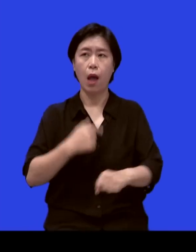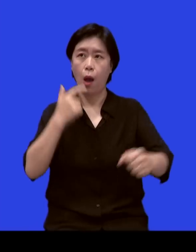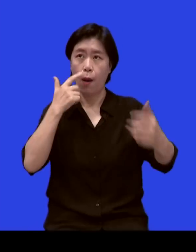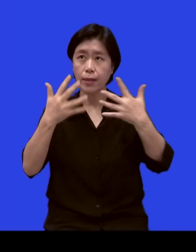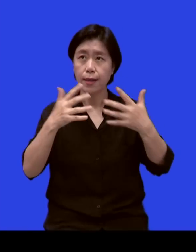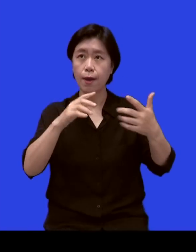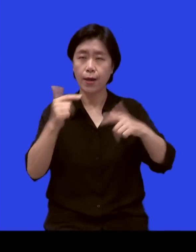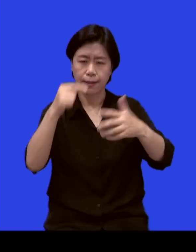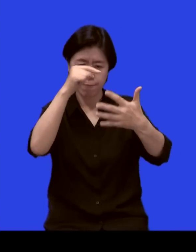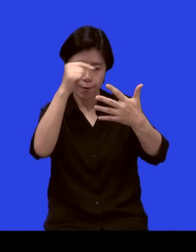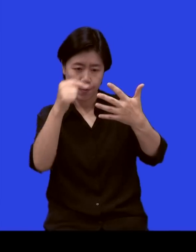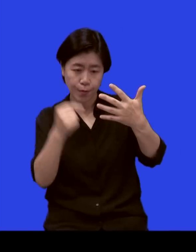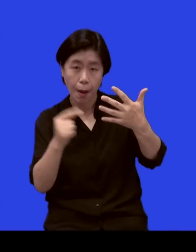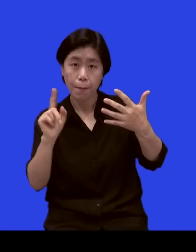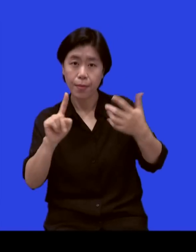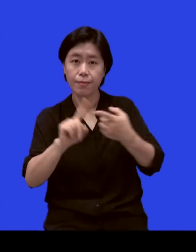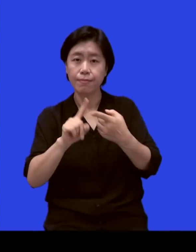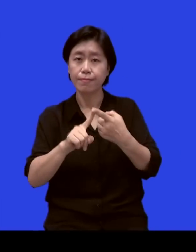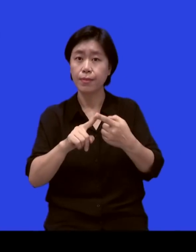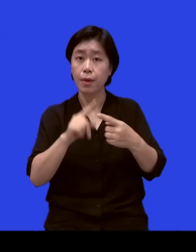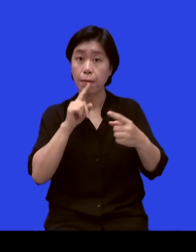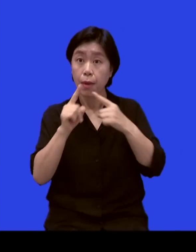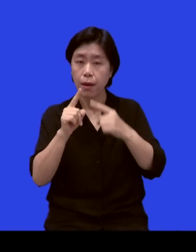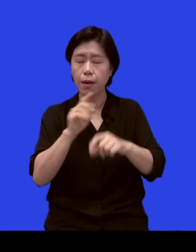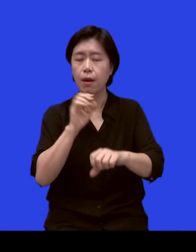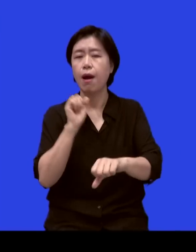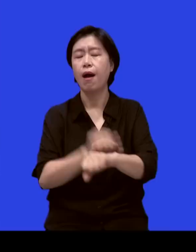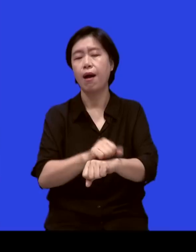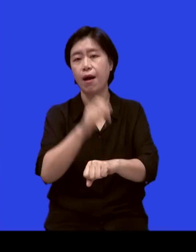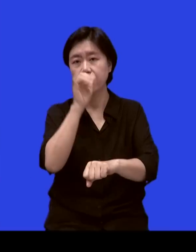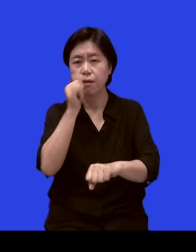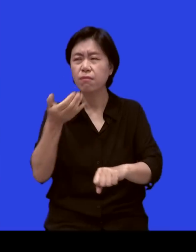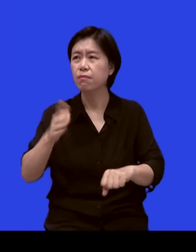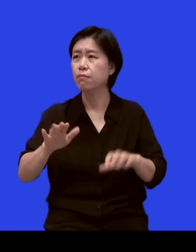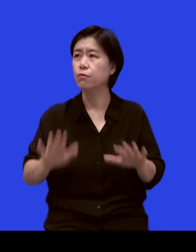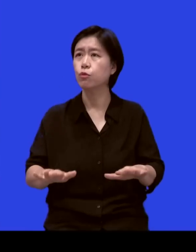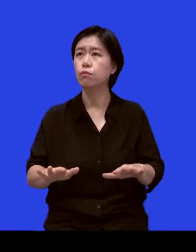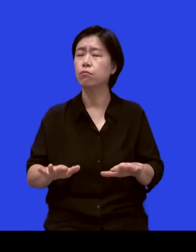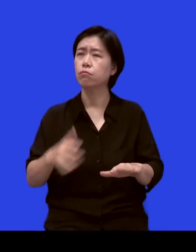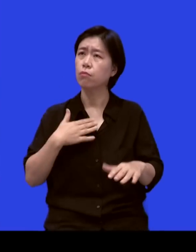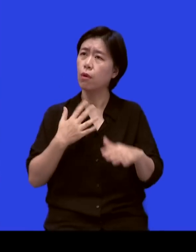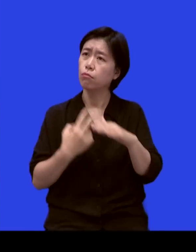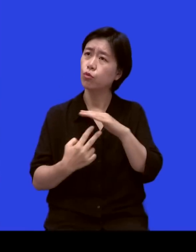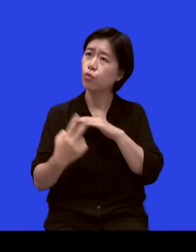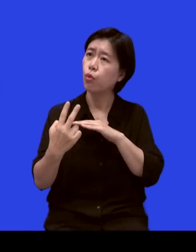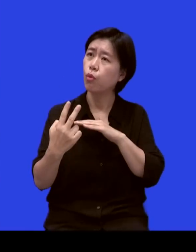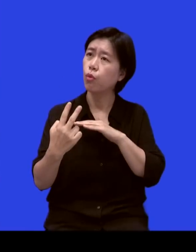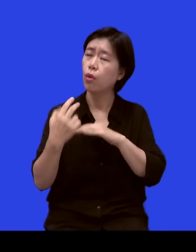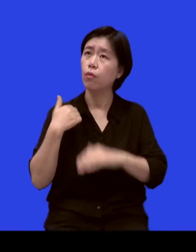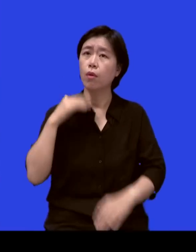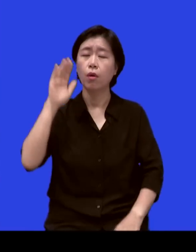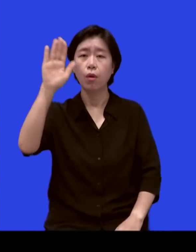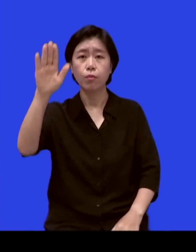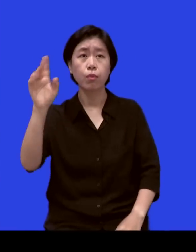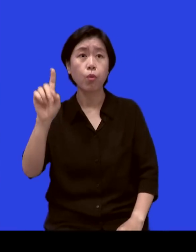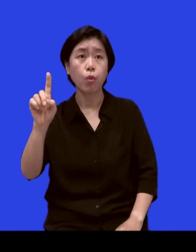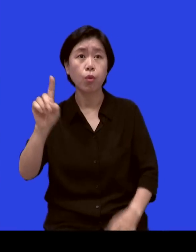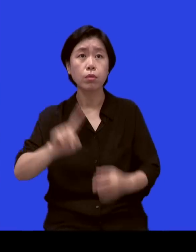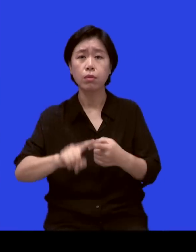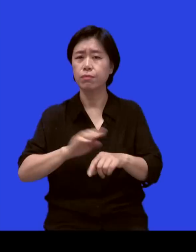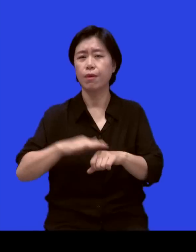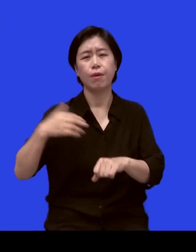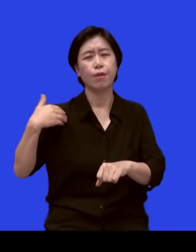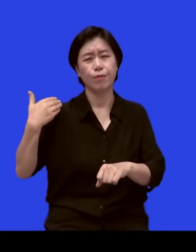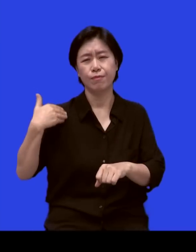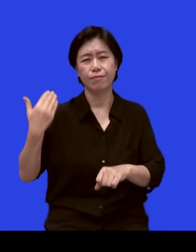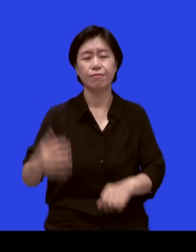명확한 것도 있었고, 네. 지금 모르겠습니다. 예, 예. 지금은 제 비전 또 제가 가야 할 길 저는 모르겠어요.